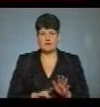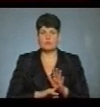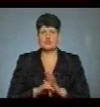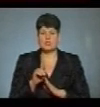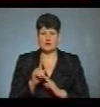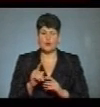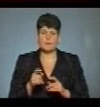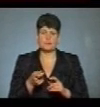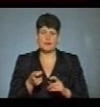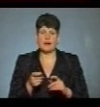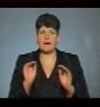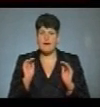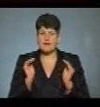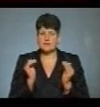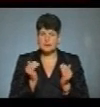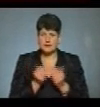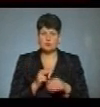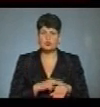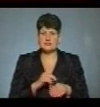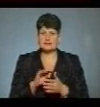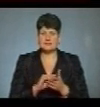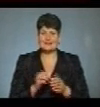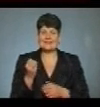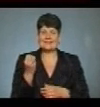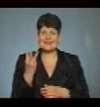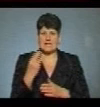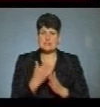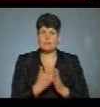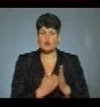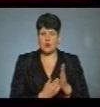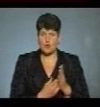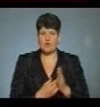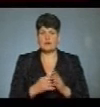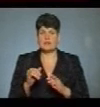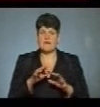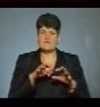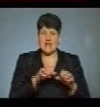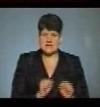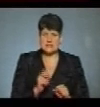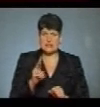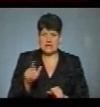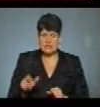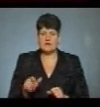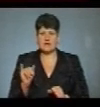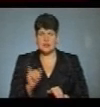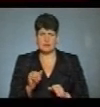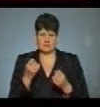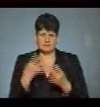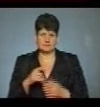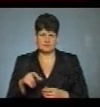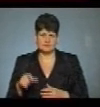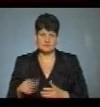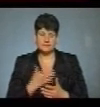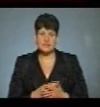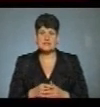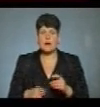карантину муніципальні інспектори та поліцейські склали 13 протоколів на продавців і власників магазинів, каже Ігор Максимів. За його словами,